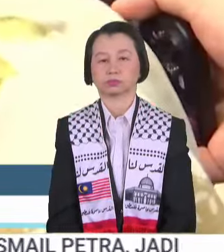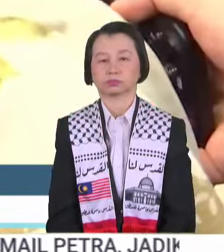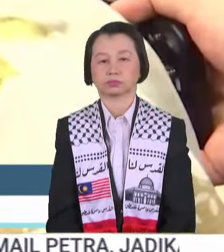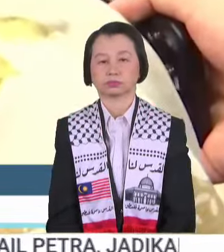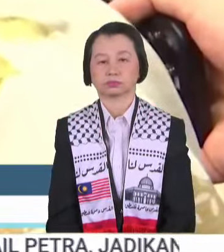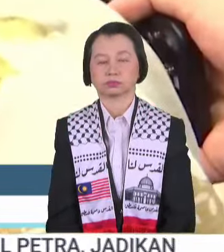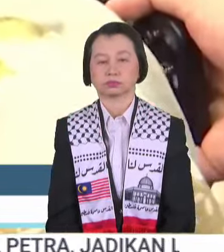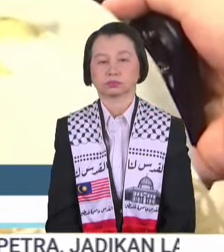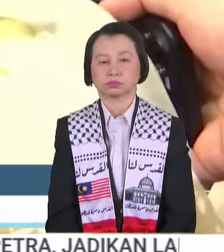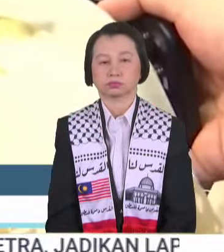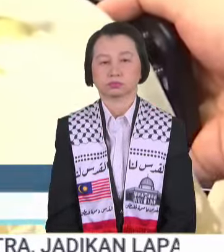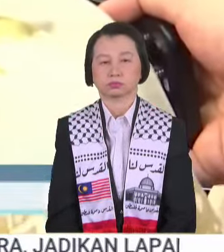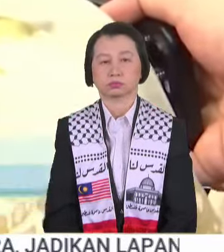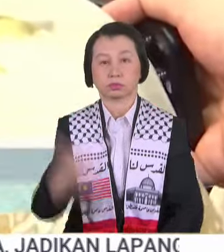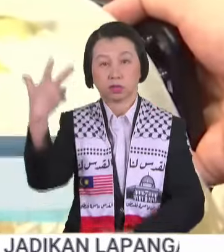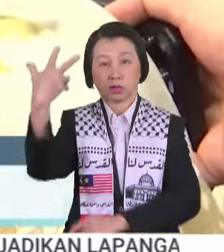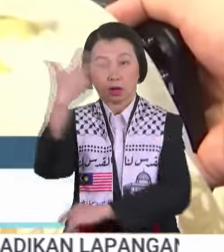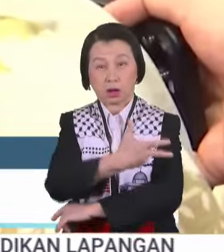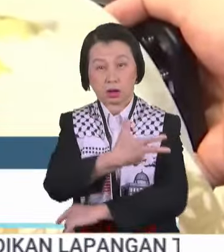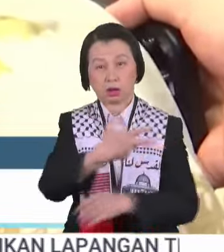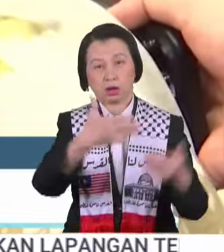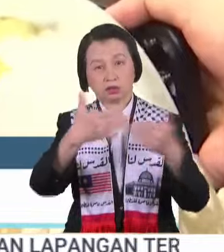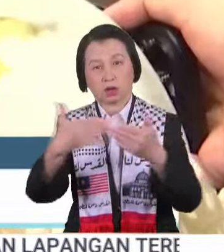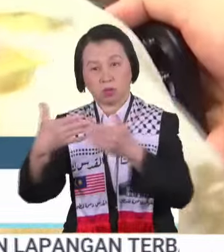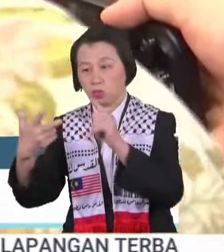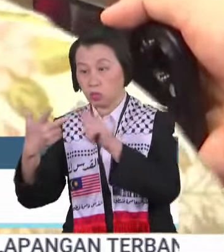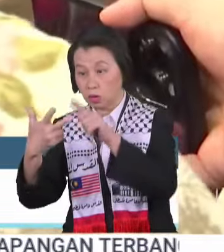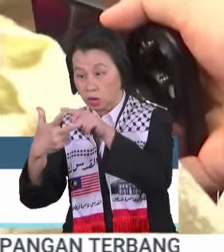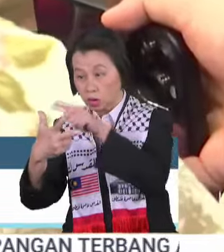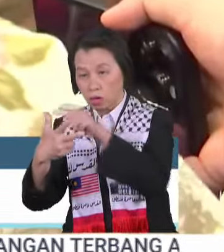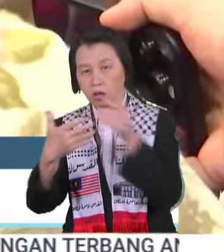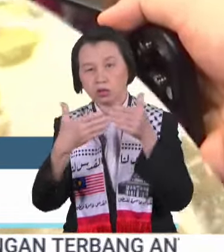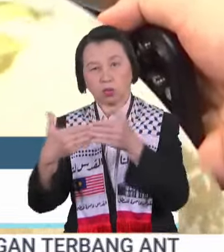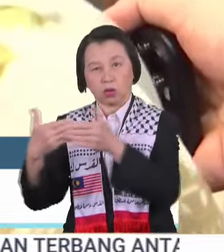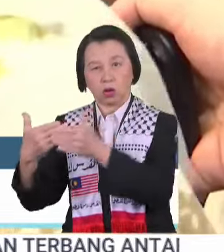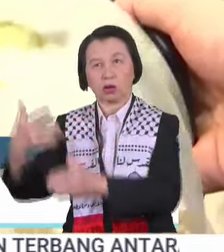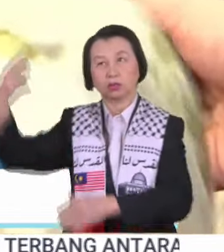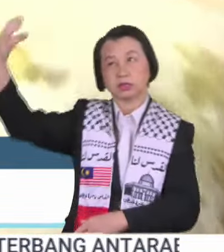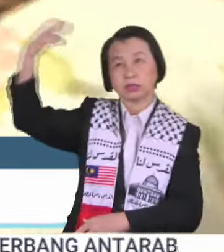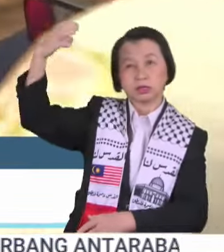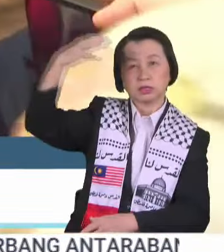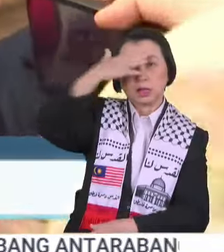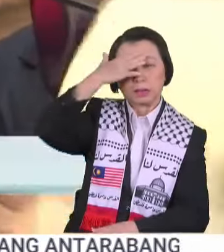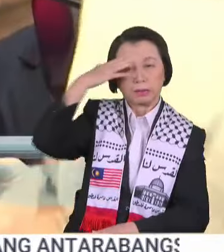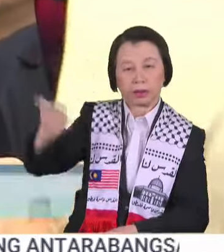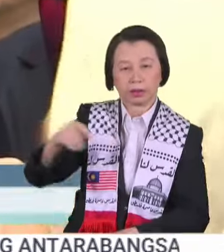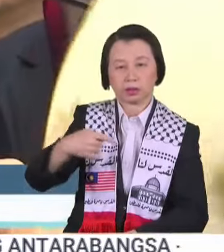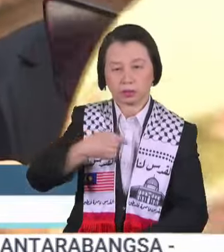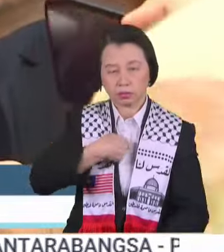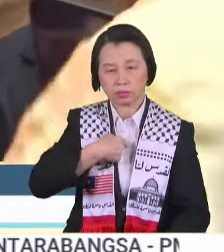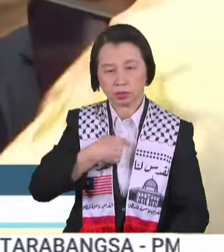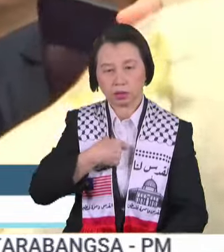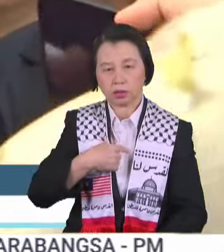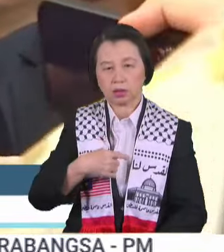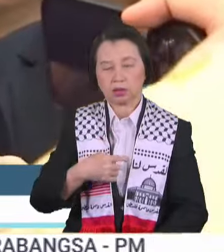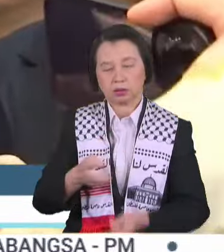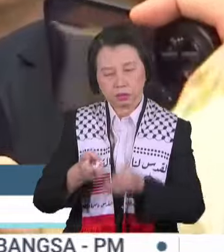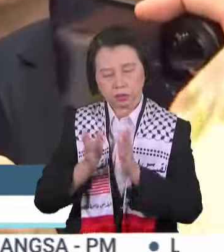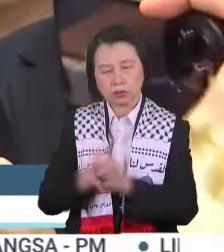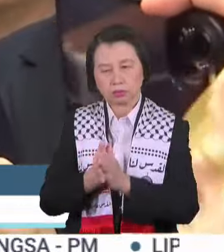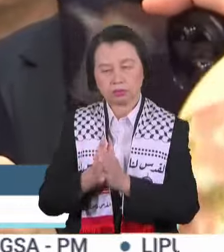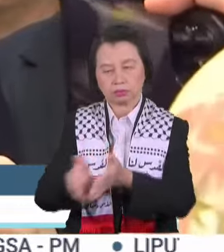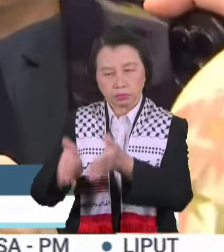Ini kalau 3 hari berturut-turut ya, cuaca kekal 35 begitu, saya sangat menganjurkan dan